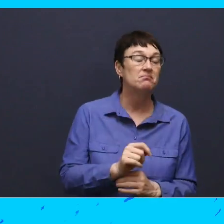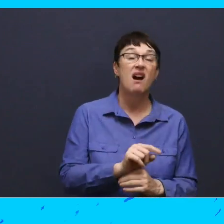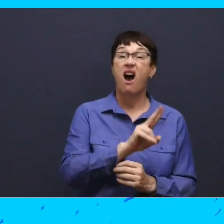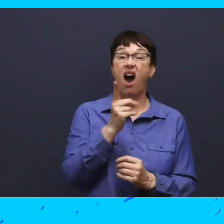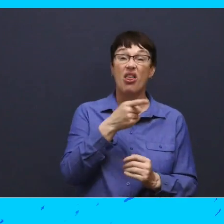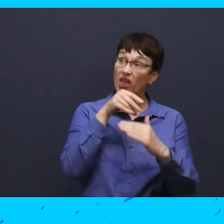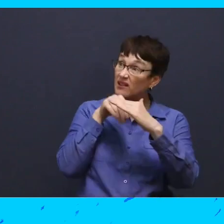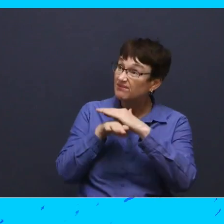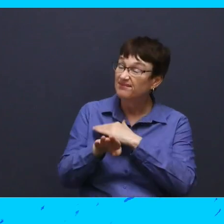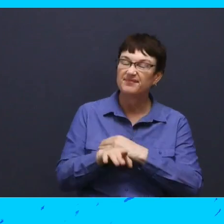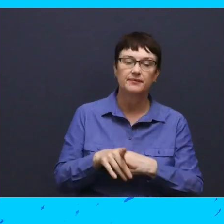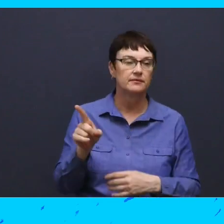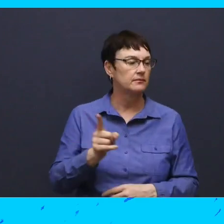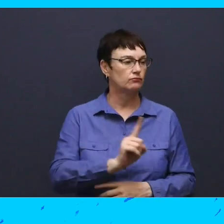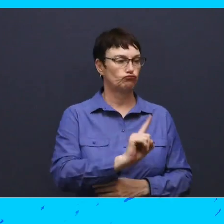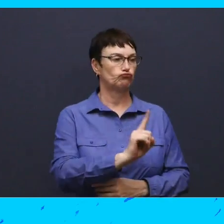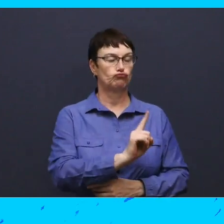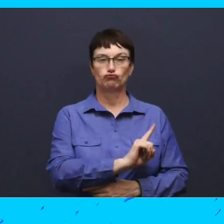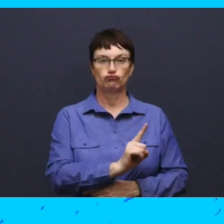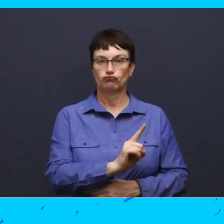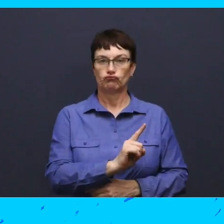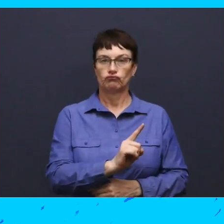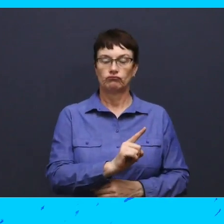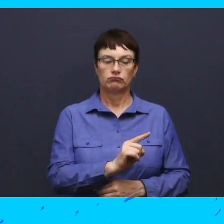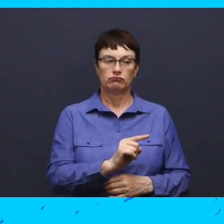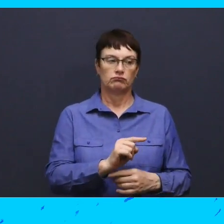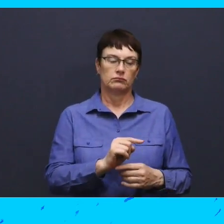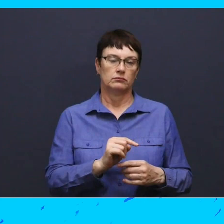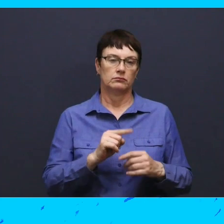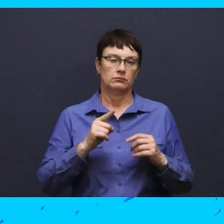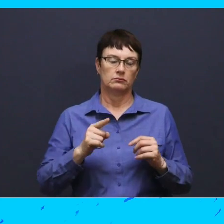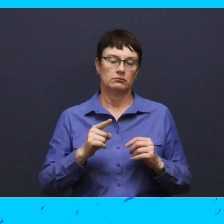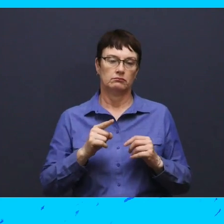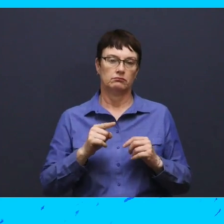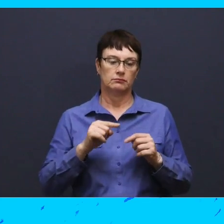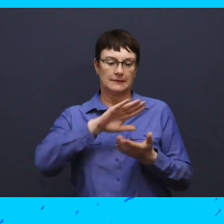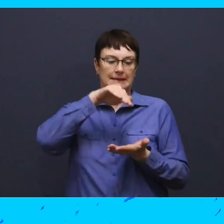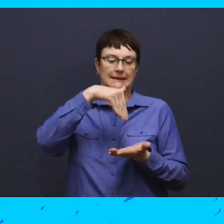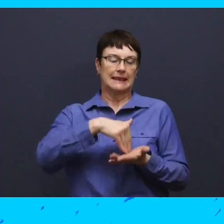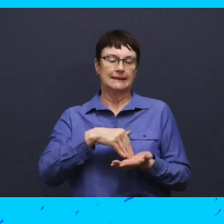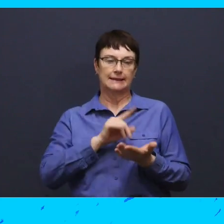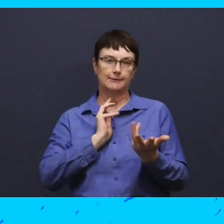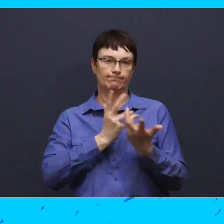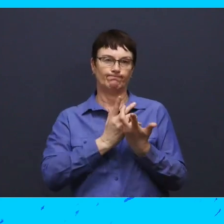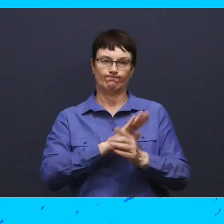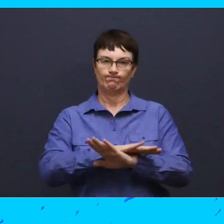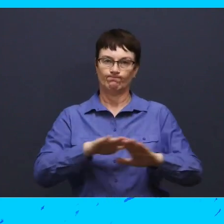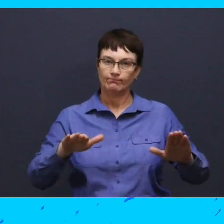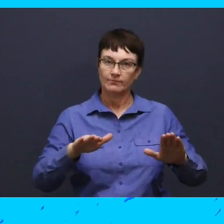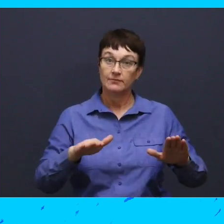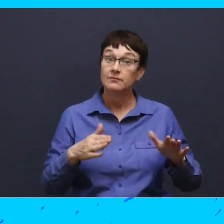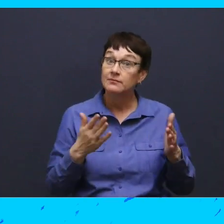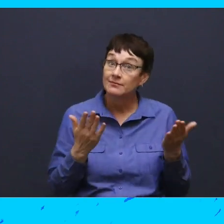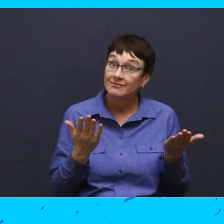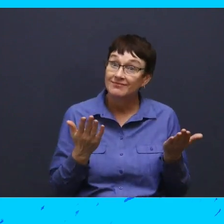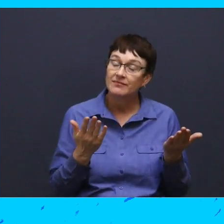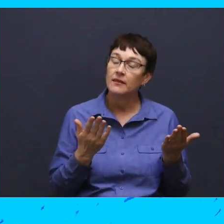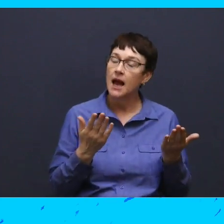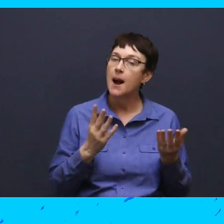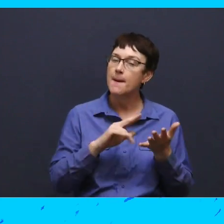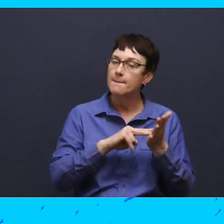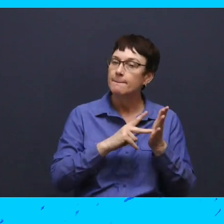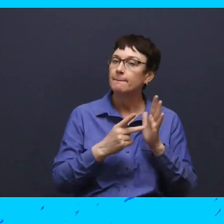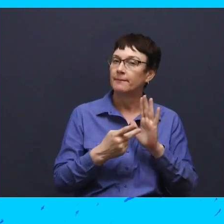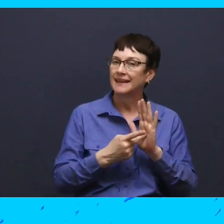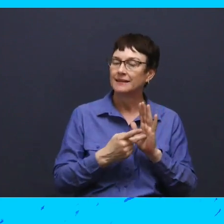des adolescents qui nous disent que certains centres de santé peuvent proposer des services disponibles aux adolescents